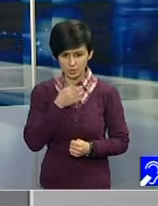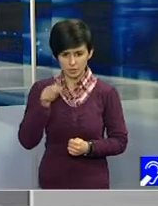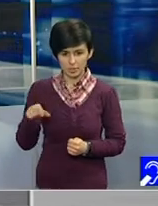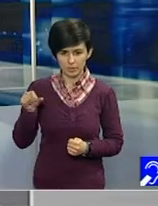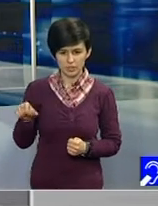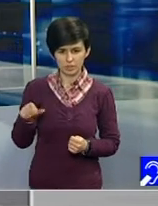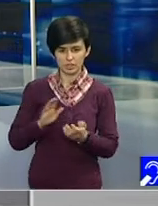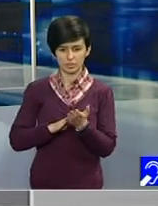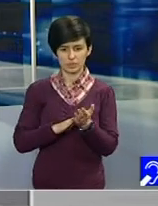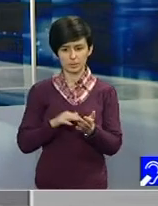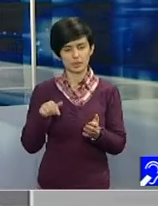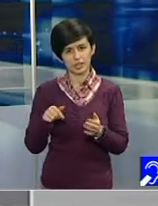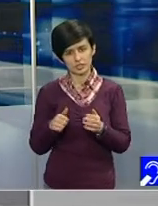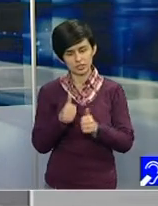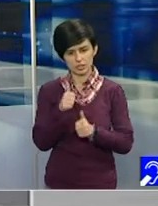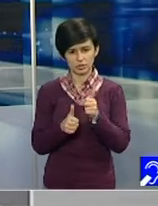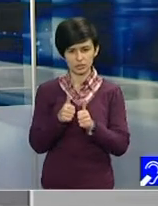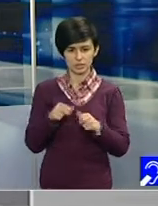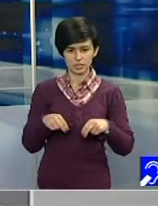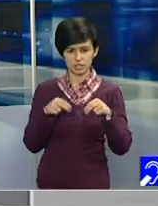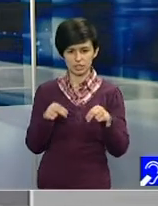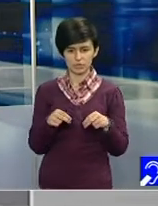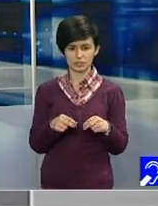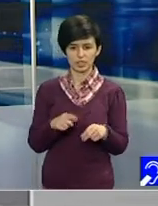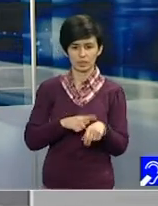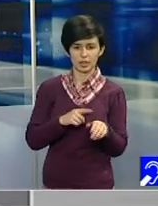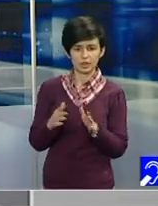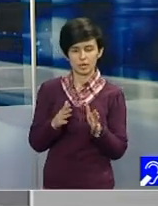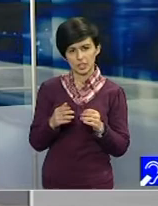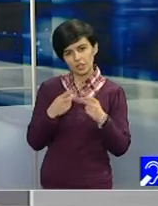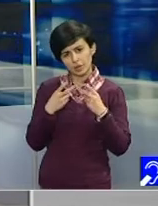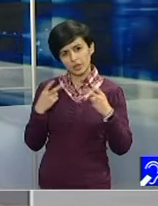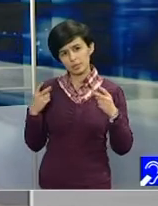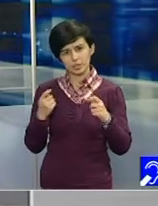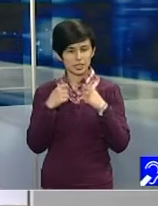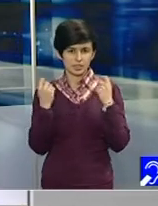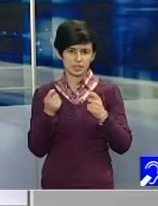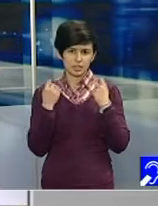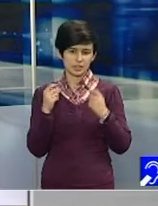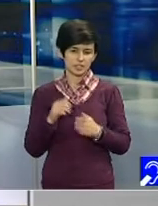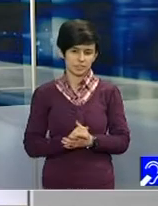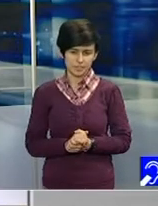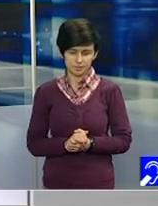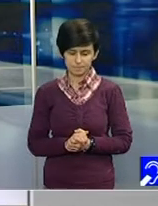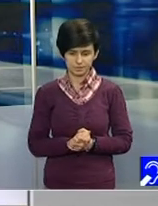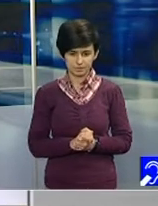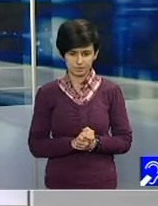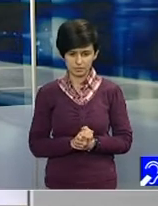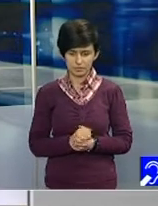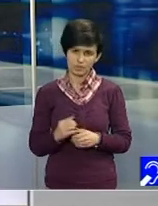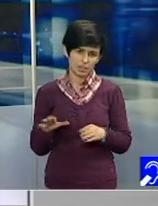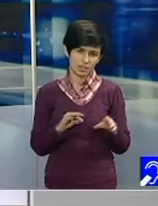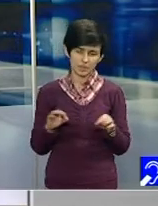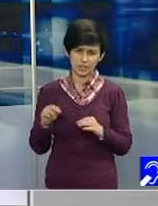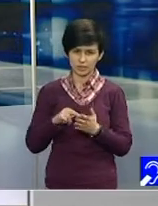că acest concurs a ajuns unul dintre momentele, cred, cele mai importante din festival. De aceea am și ales să organizăm